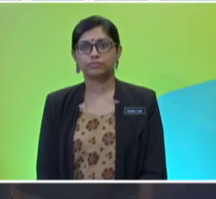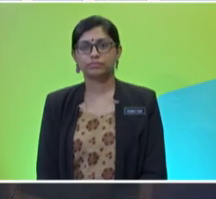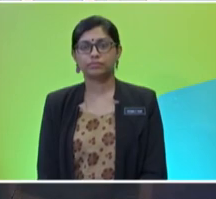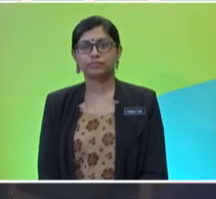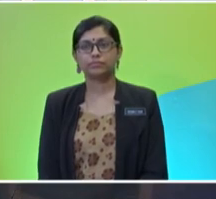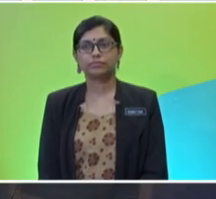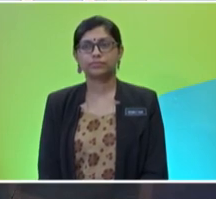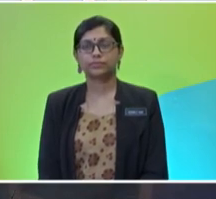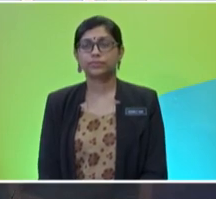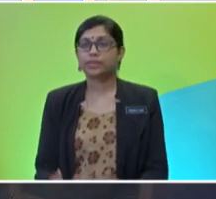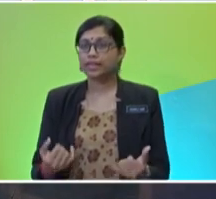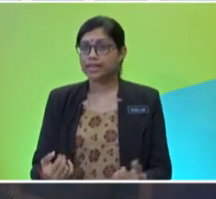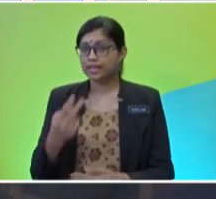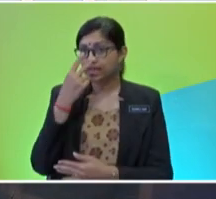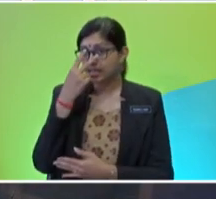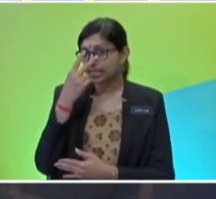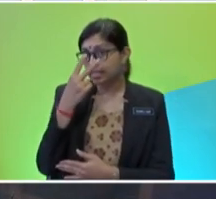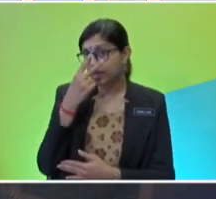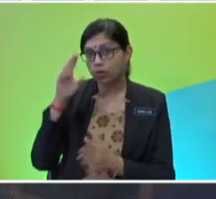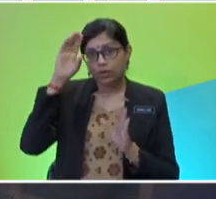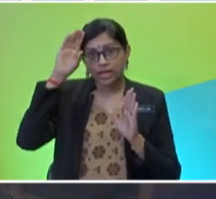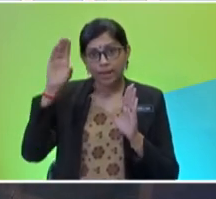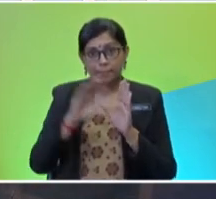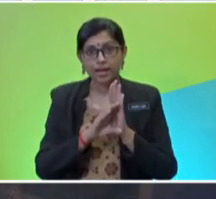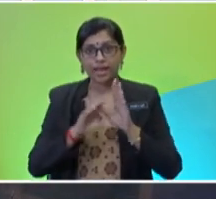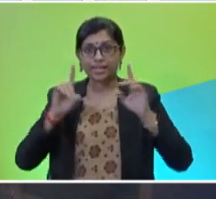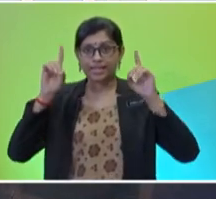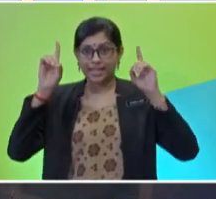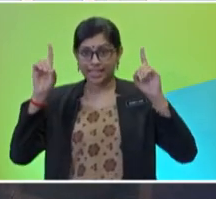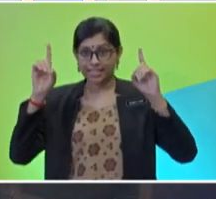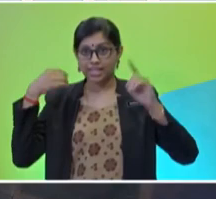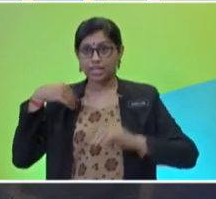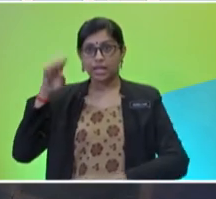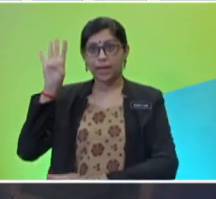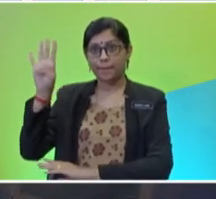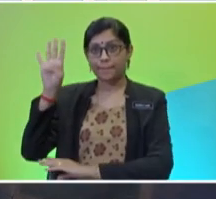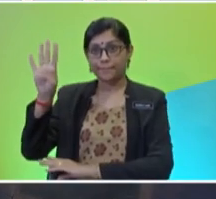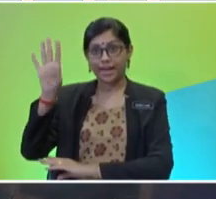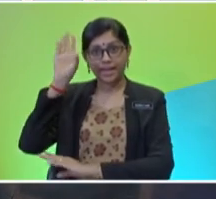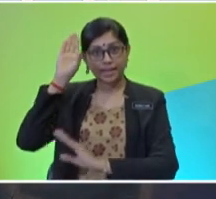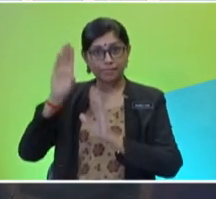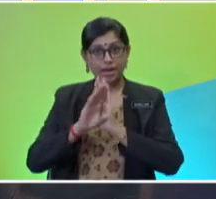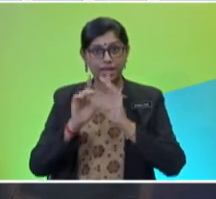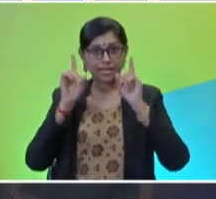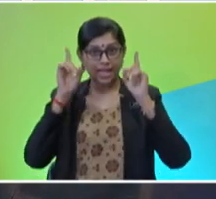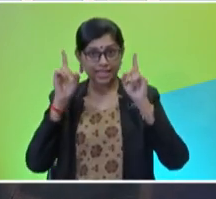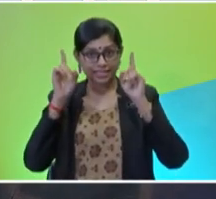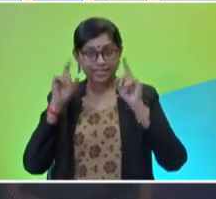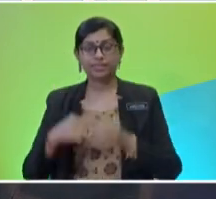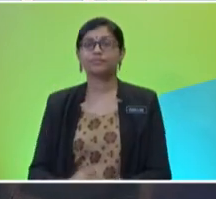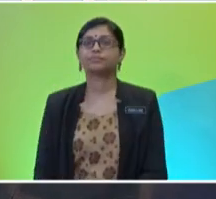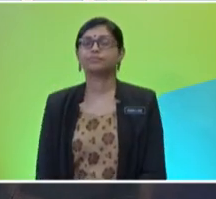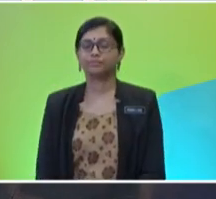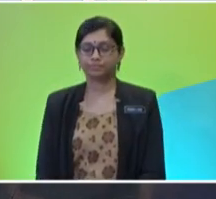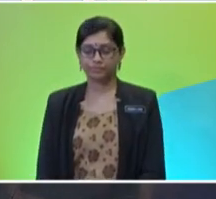Akmal boleh tengok tak dekat depan tu ada empat gambar murid sekolah. Okey. Okey.